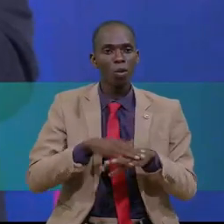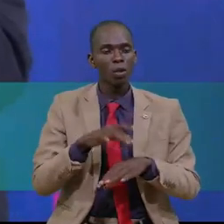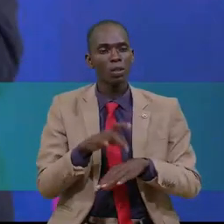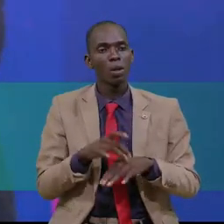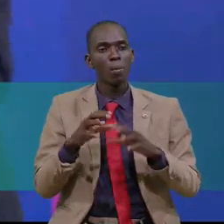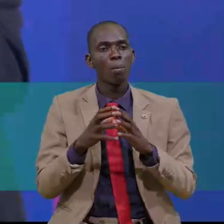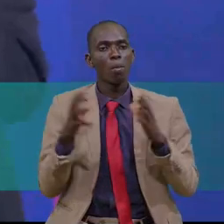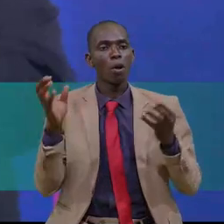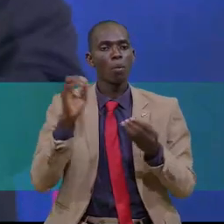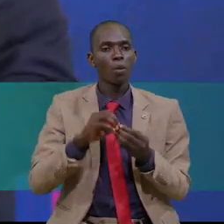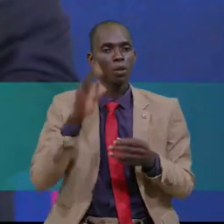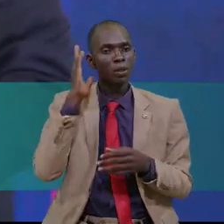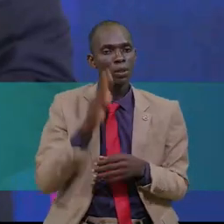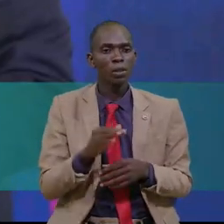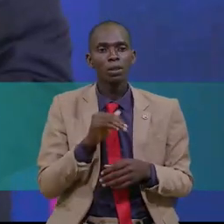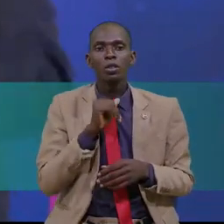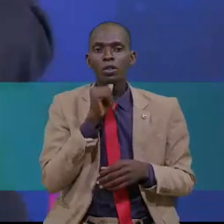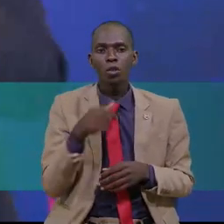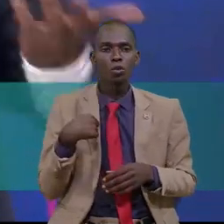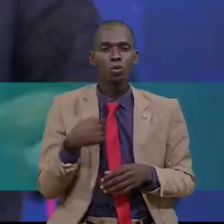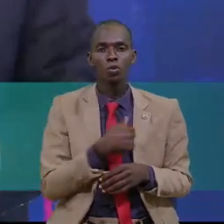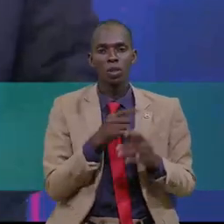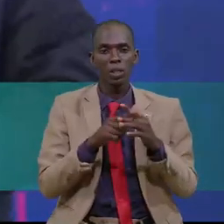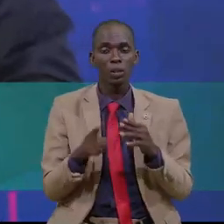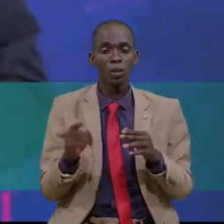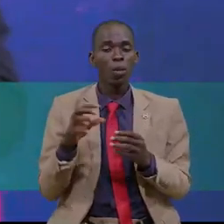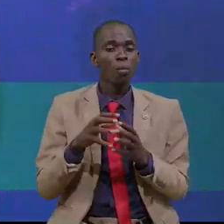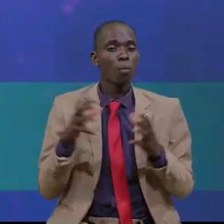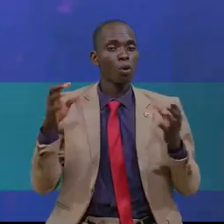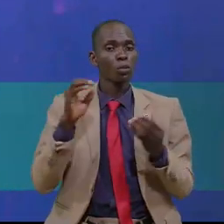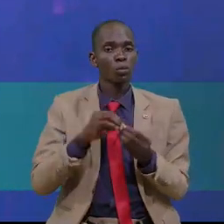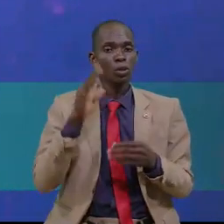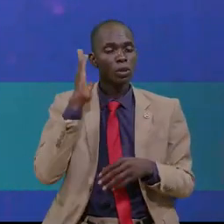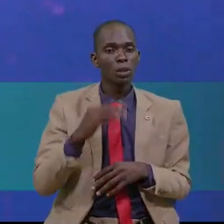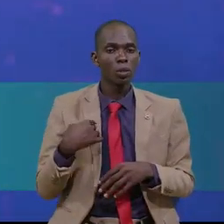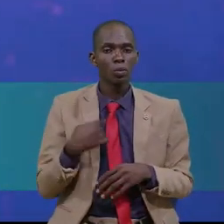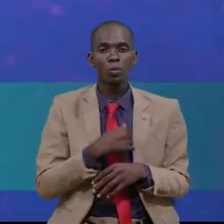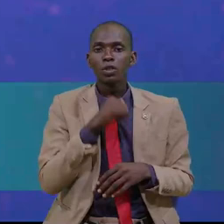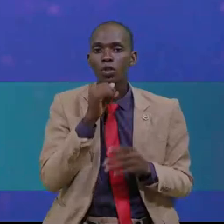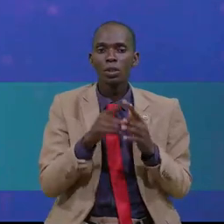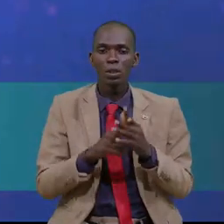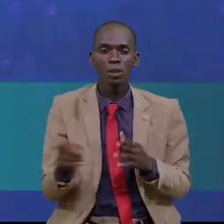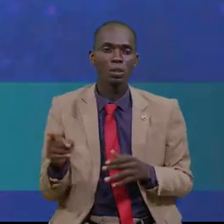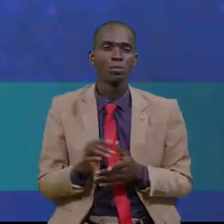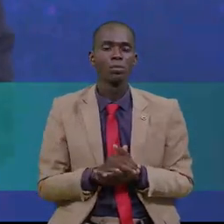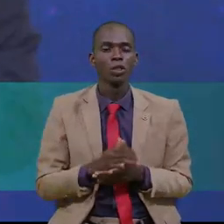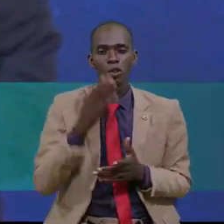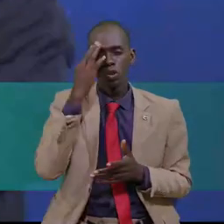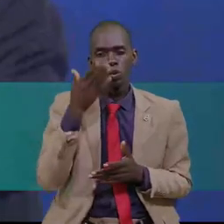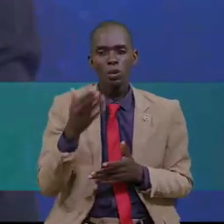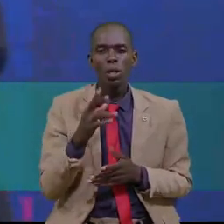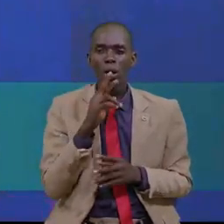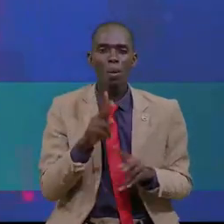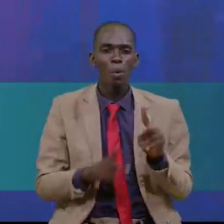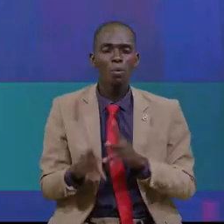qui publiait les oracles sur la terre, combien moins échapperons-nous si nous nous détournons? Vous voyez des